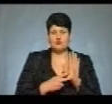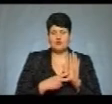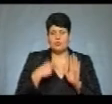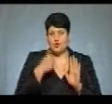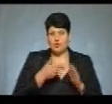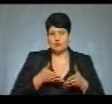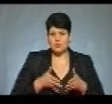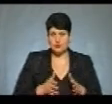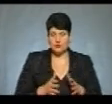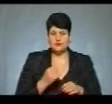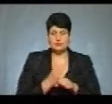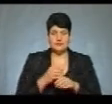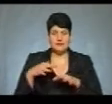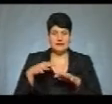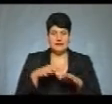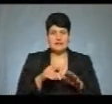здійснив наїзд на пішохода